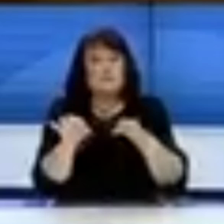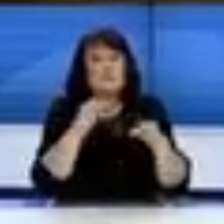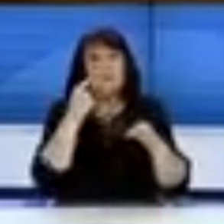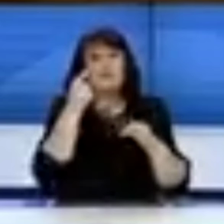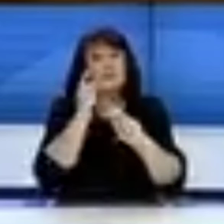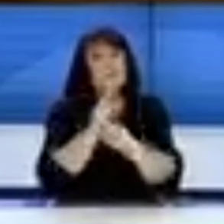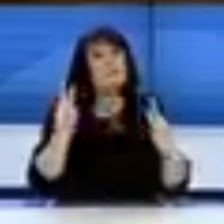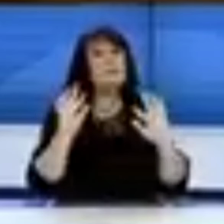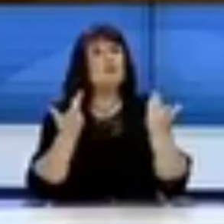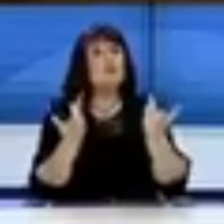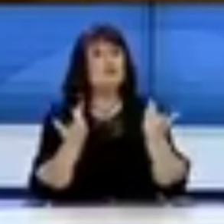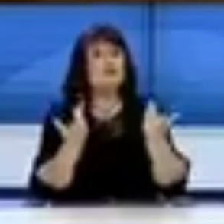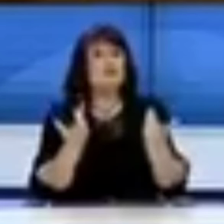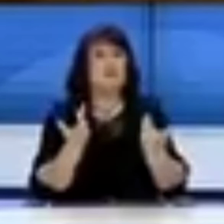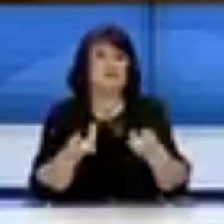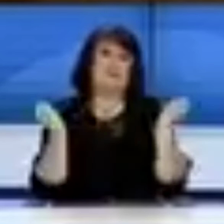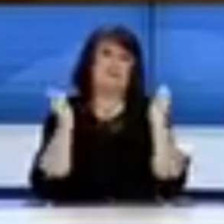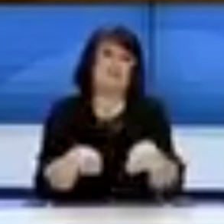να το ξεκαθαρίσουμε. Αλλά